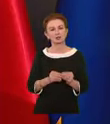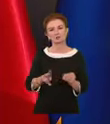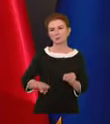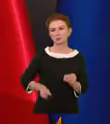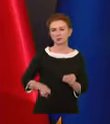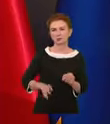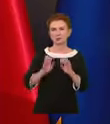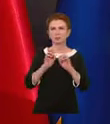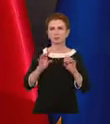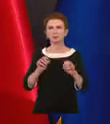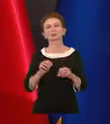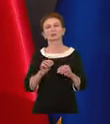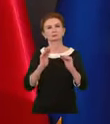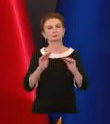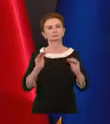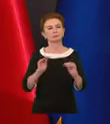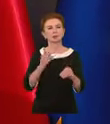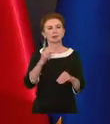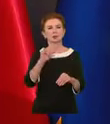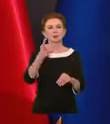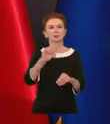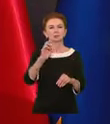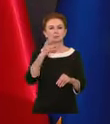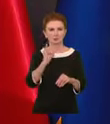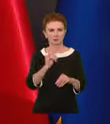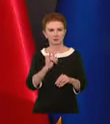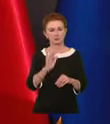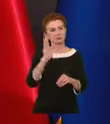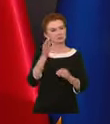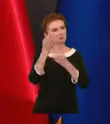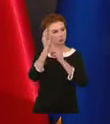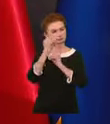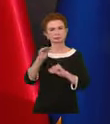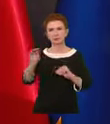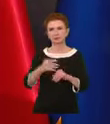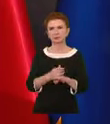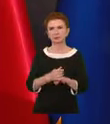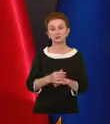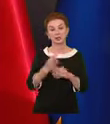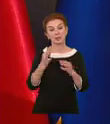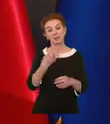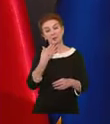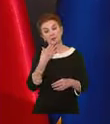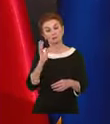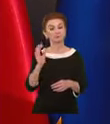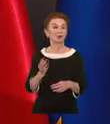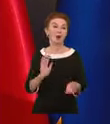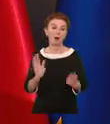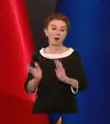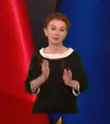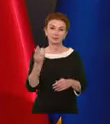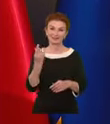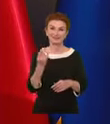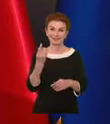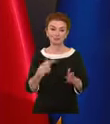Piątkowskim. One będą komunikowane niezależnie. Tutaj mówimy o opiece nad dziećmi dla rodziców, którzy po prostu